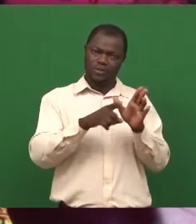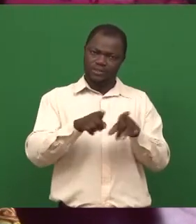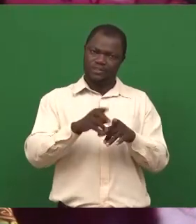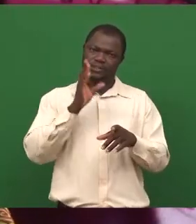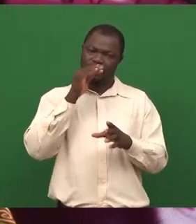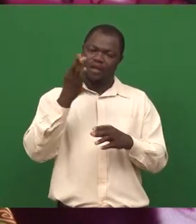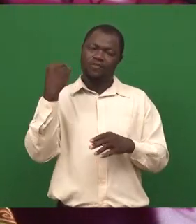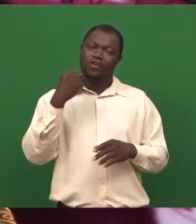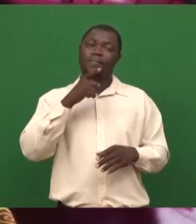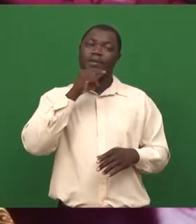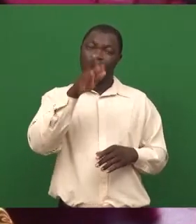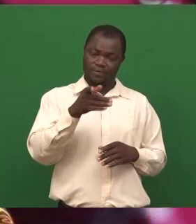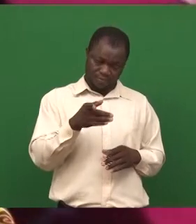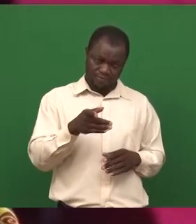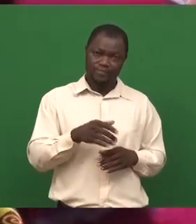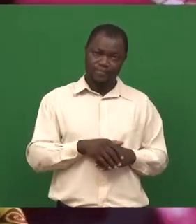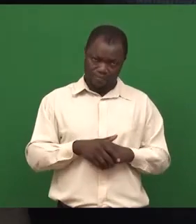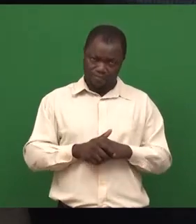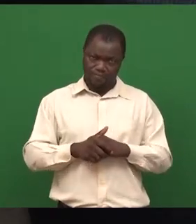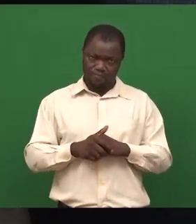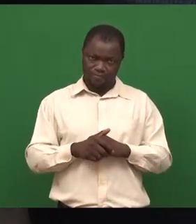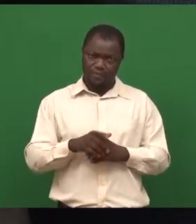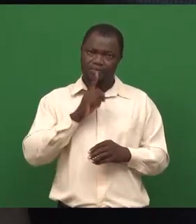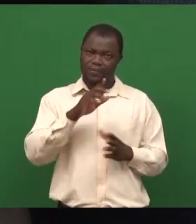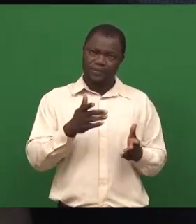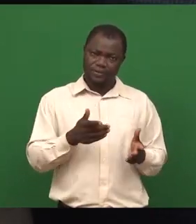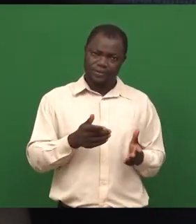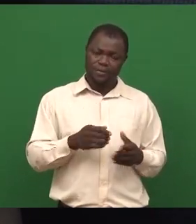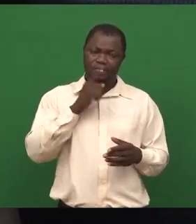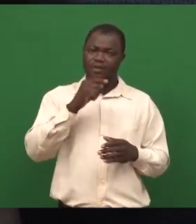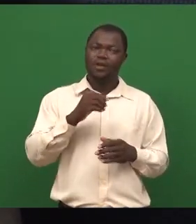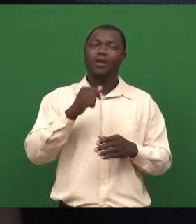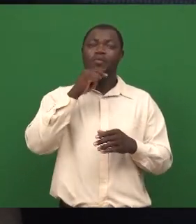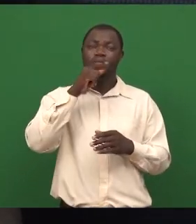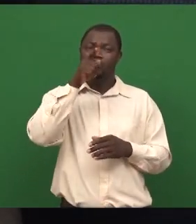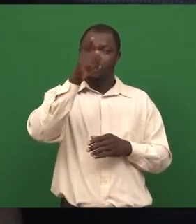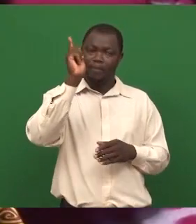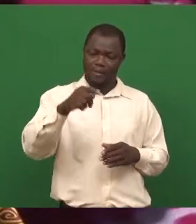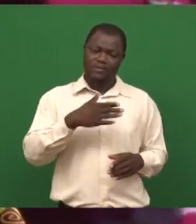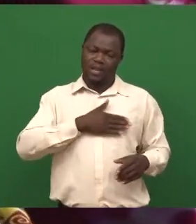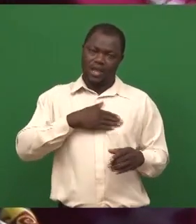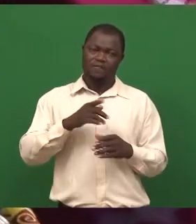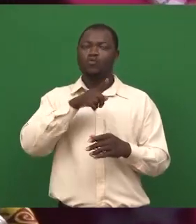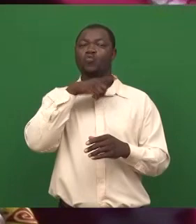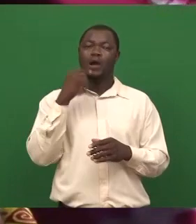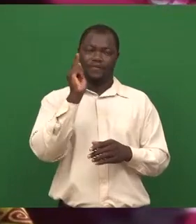naBaba Machakaere ndisingadzokorori zvangu, wekuti varume idai madzimai